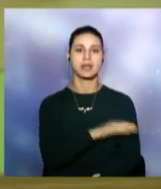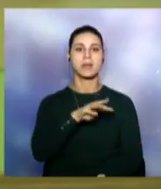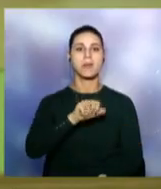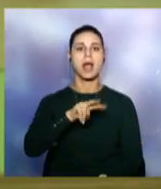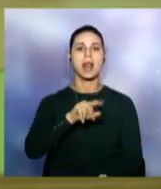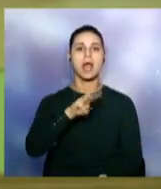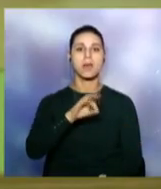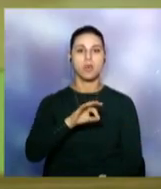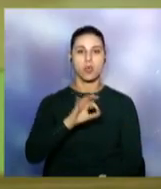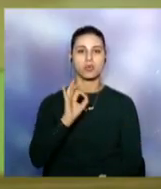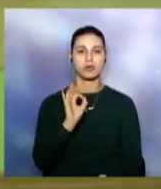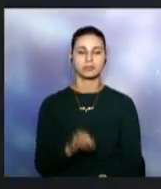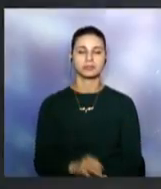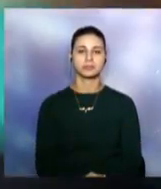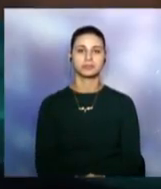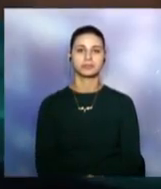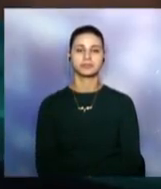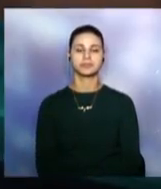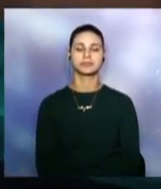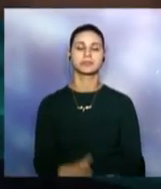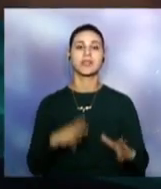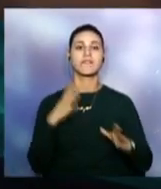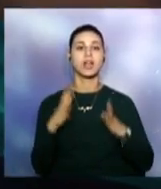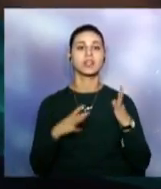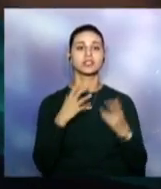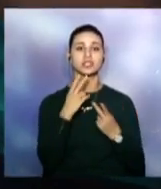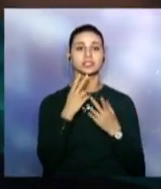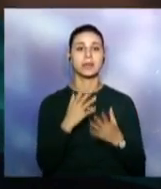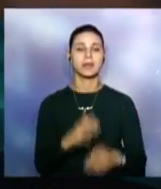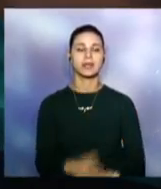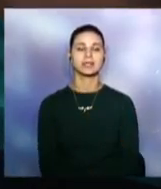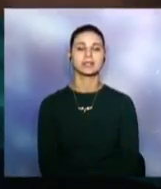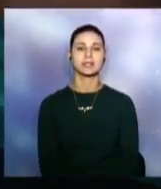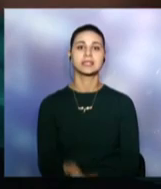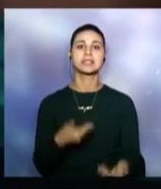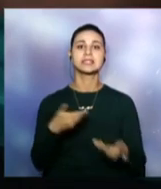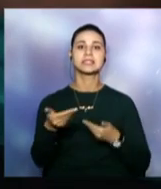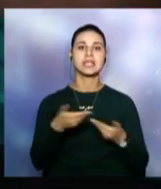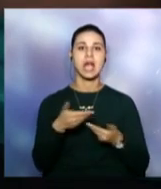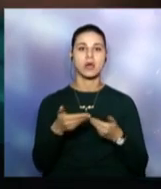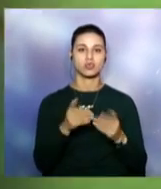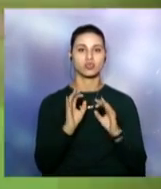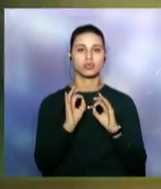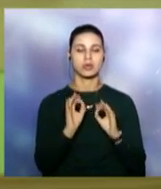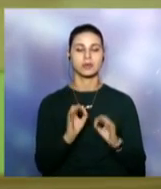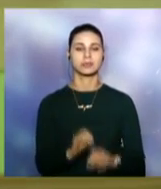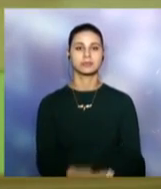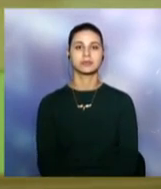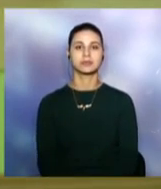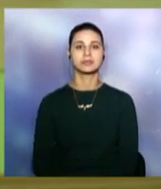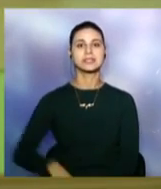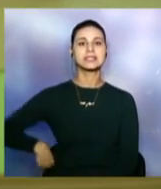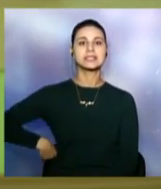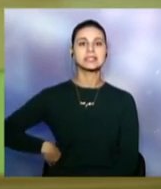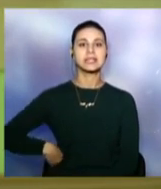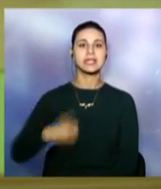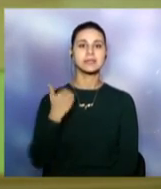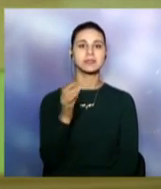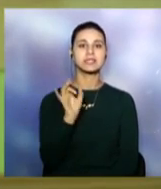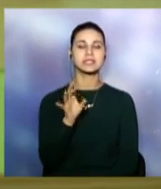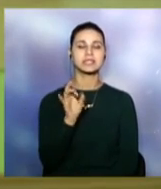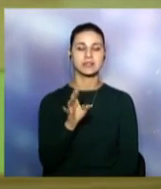მალამოს გამოყენებით. ვარჯიშის ეფექტი: სიარულის კორექცია, წელის მექანიკური